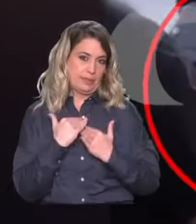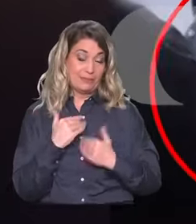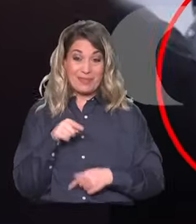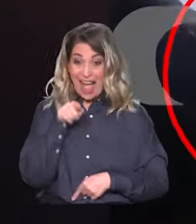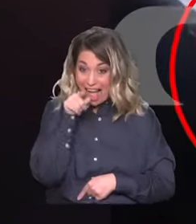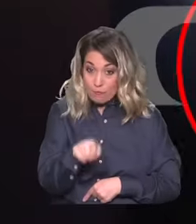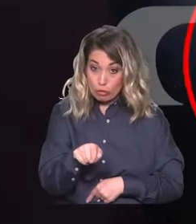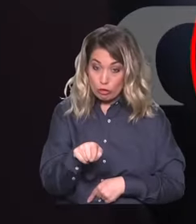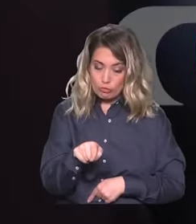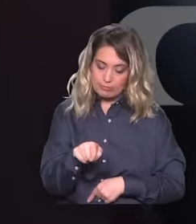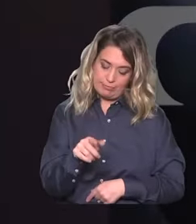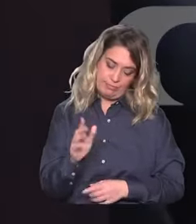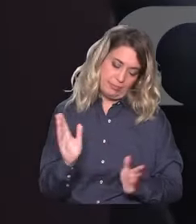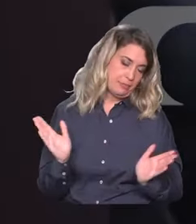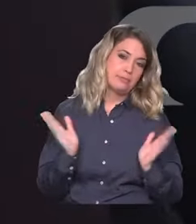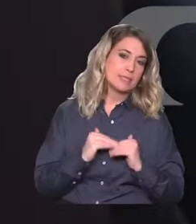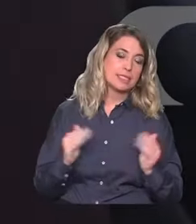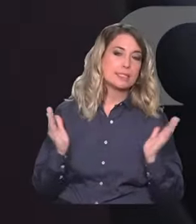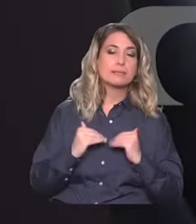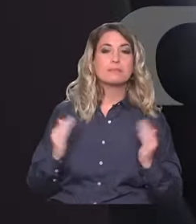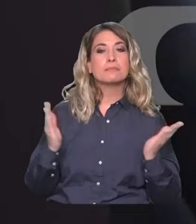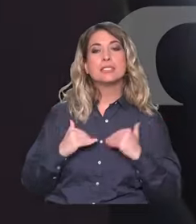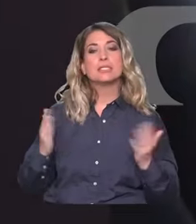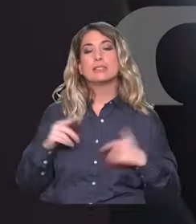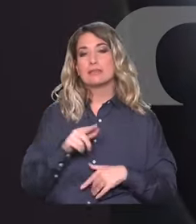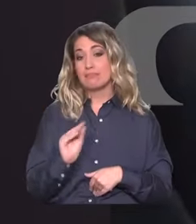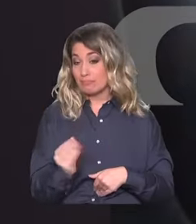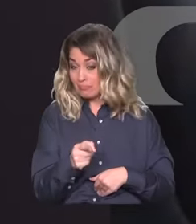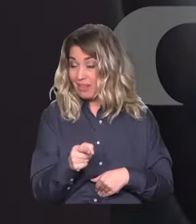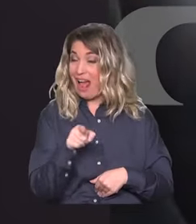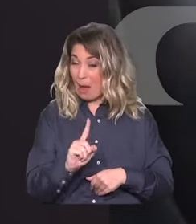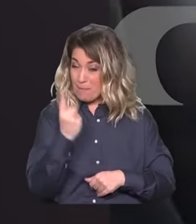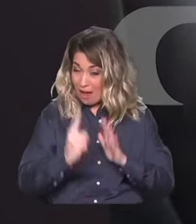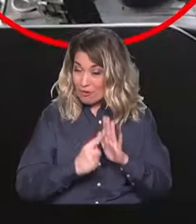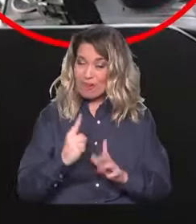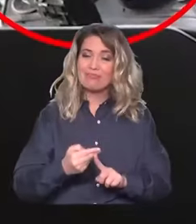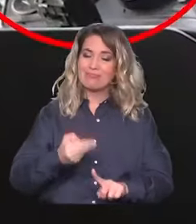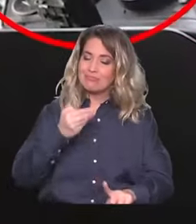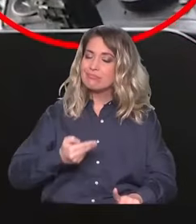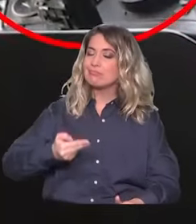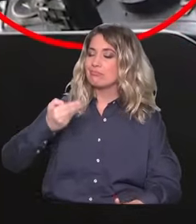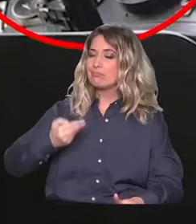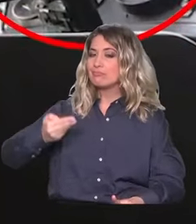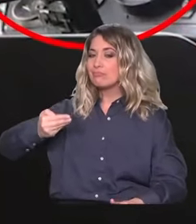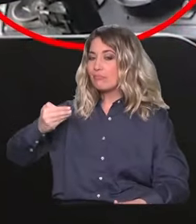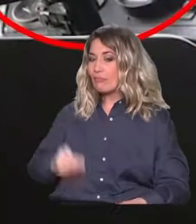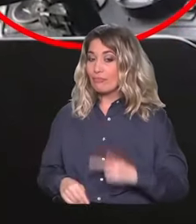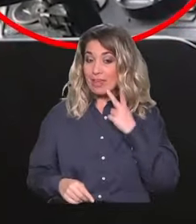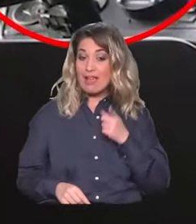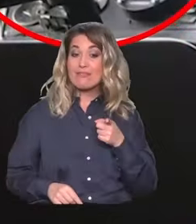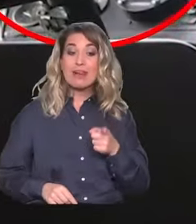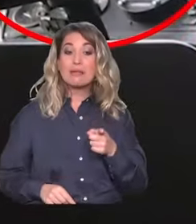έρχονται απλά να πλαισιώσουν μια σειρά από άλλες στο πρόσφατο παρελθόν με ανάλογες ανεπίτρεπτες συμπεριφορές με το κινητό τηλέφωνο εδώ πάνω